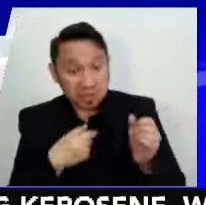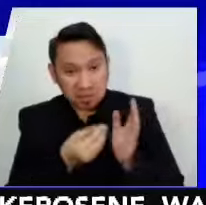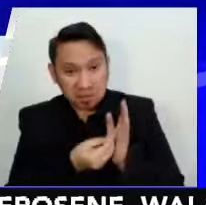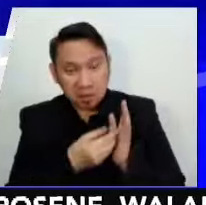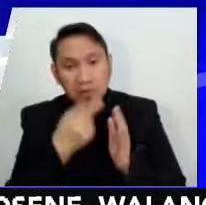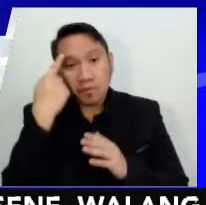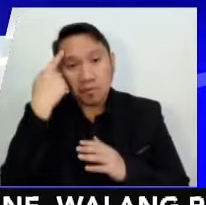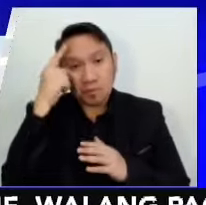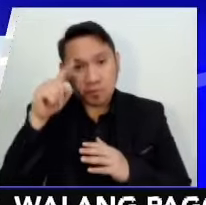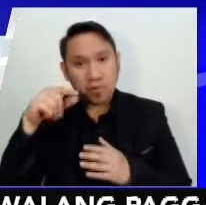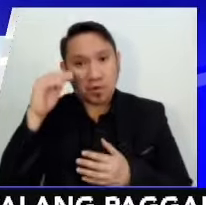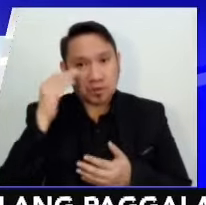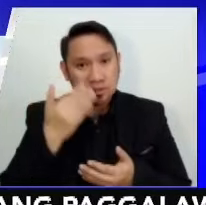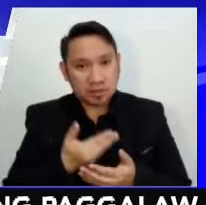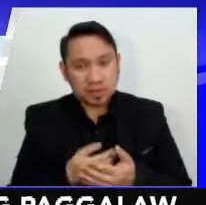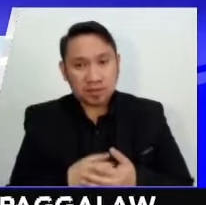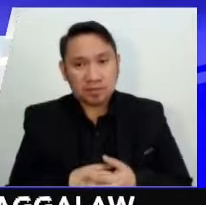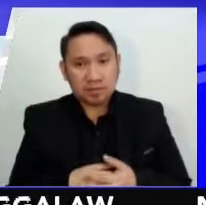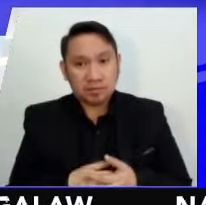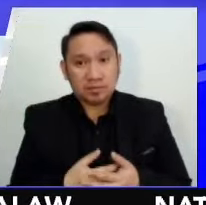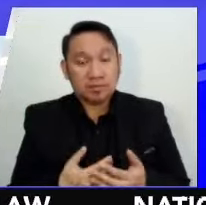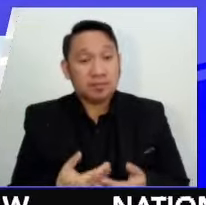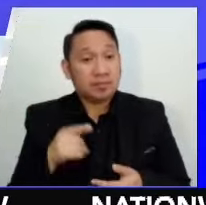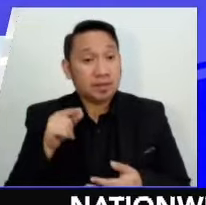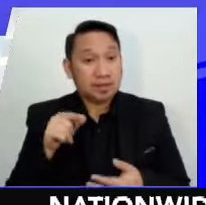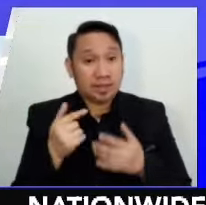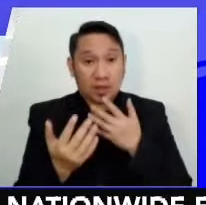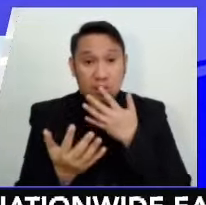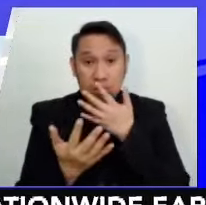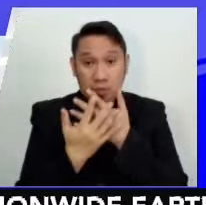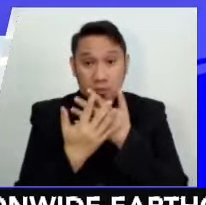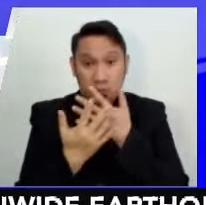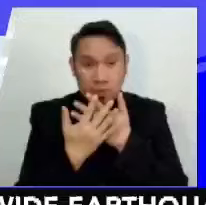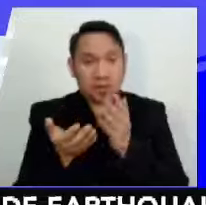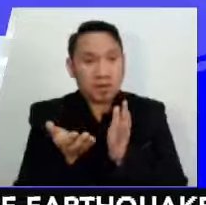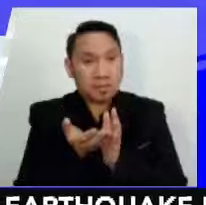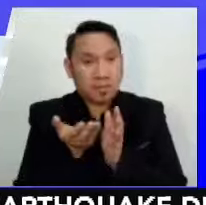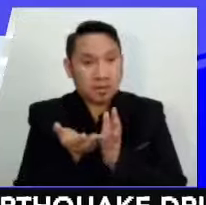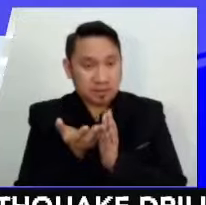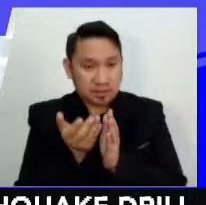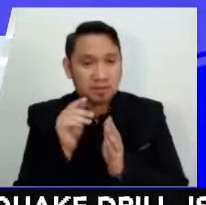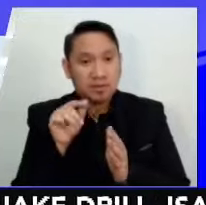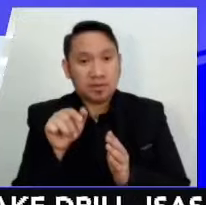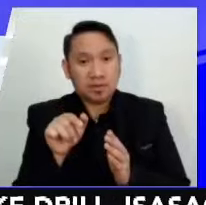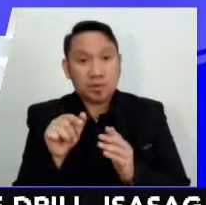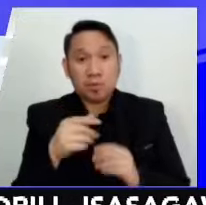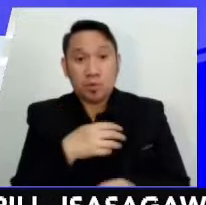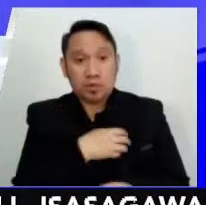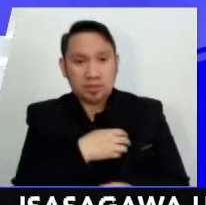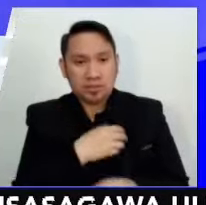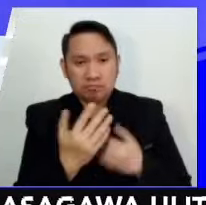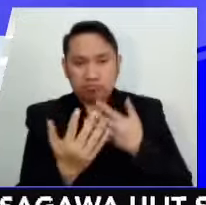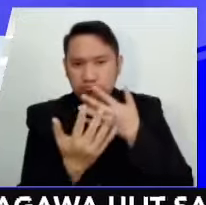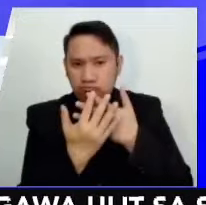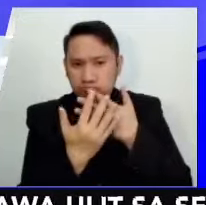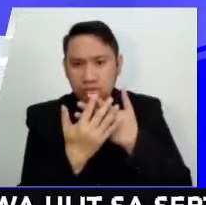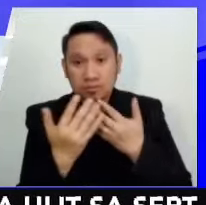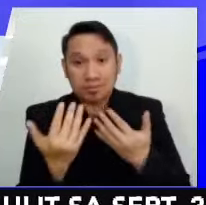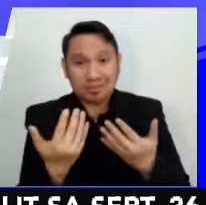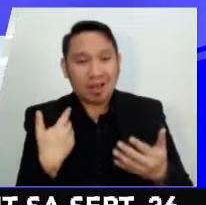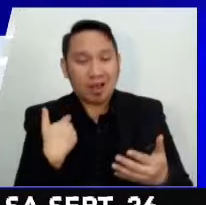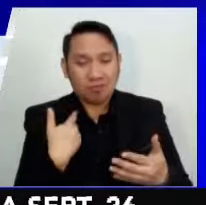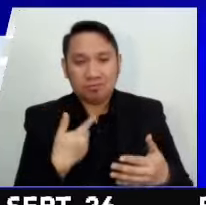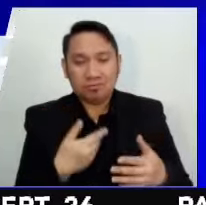anak. Nakakulong sa custodial facility ng Pasig City Police ang mga suspect na nahaharap sa reklamong paglabag